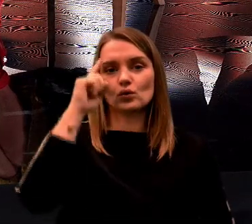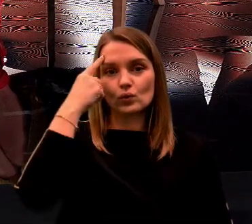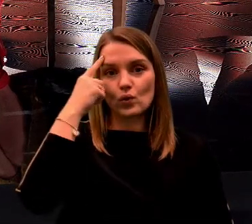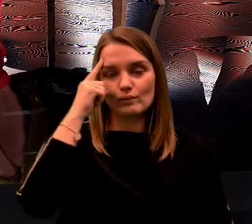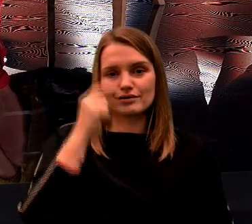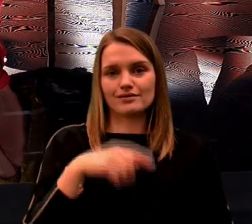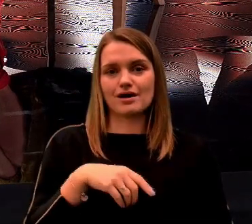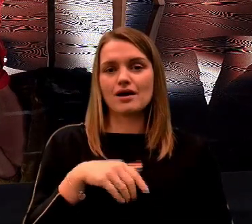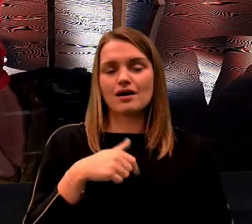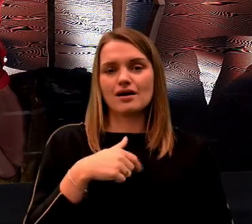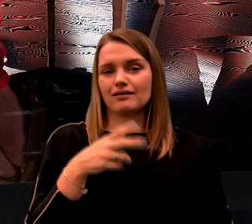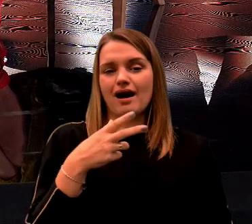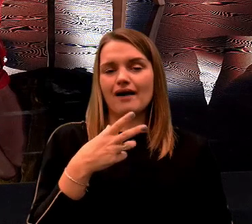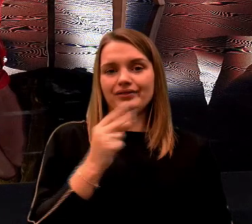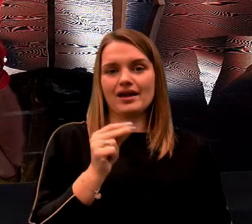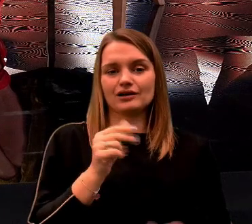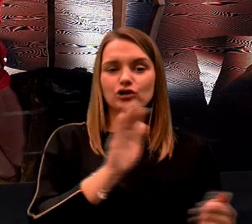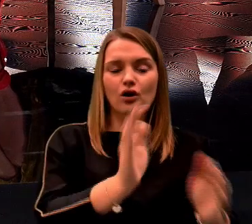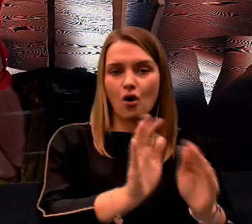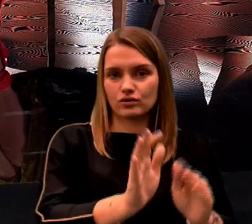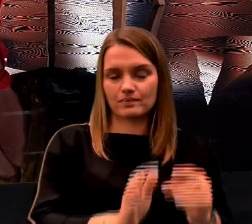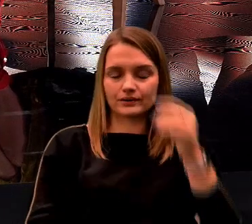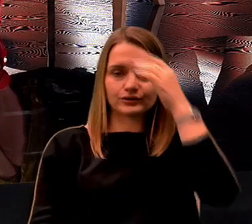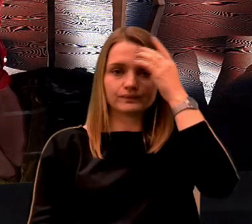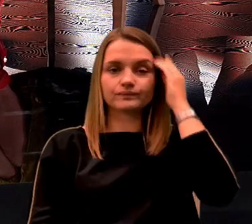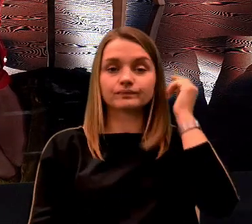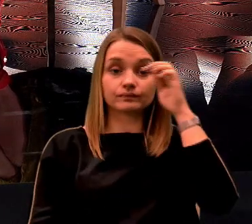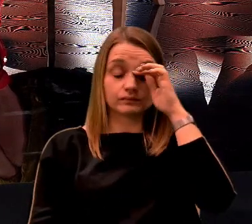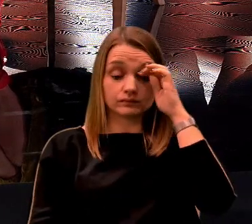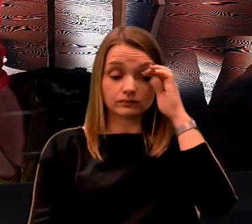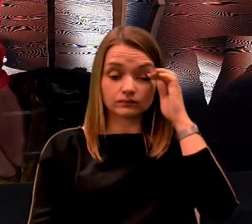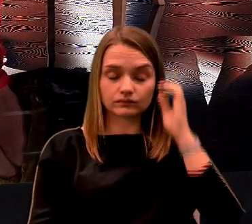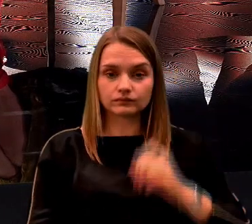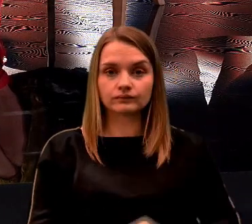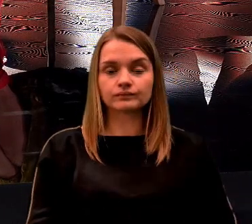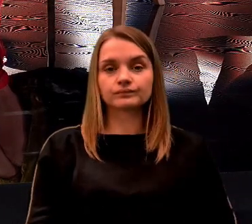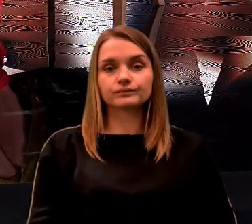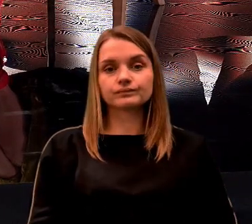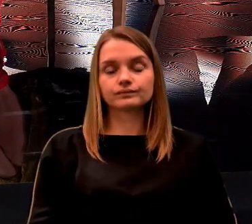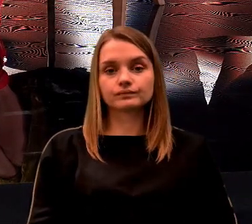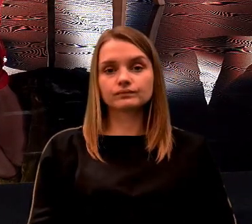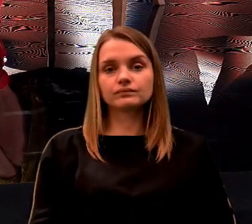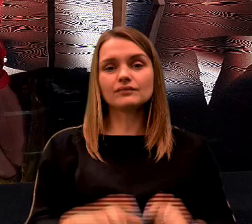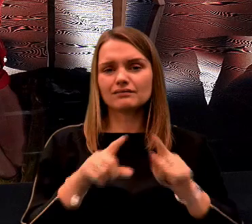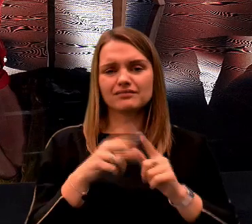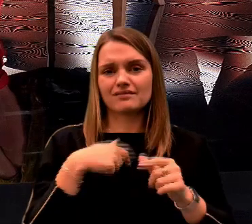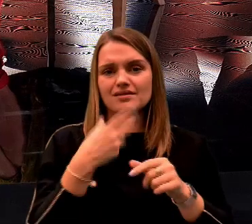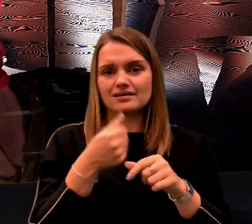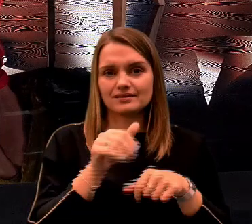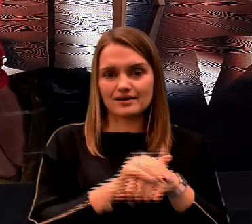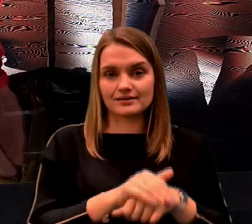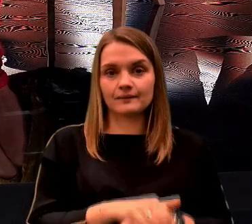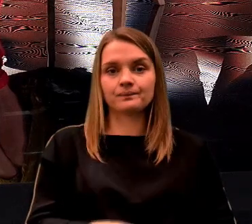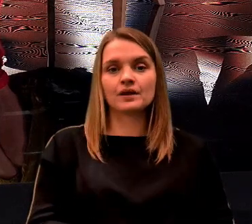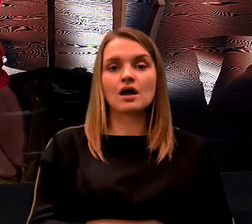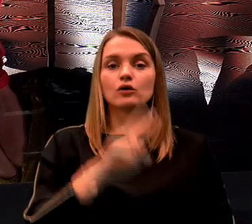o których muszę dbać. I oczywiście z drugiej strony, bo sama się teraz sama ze sobą nie zgodzę, niesamowite, ale z